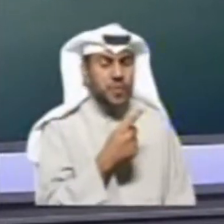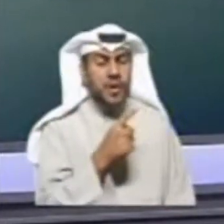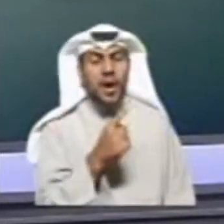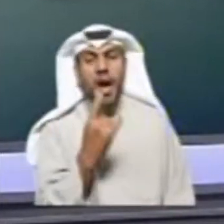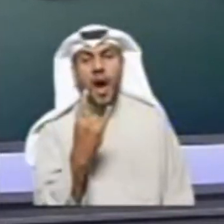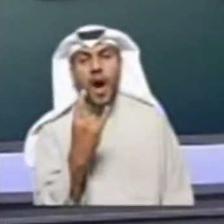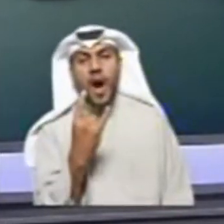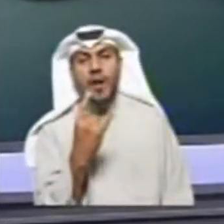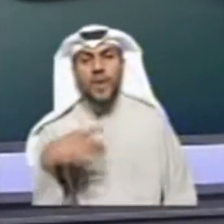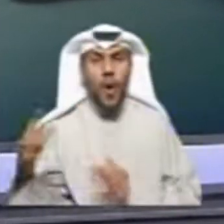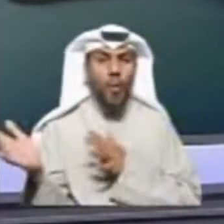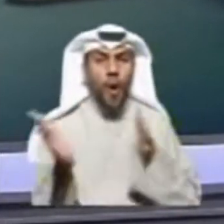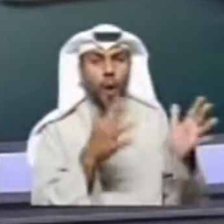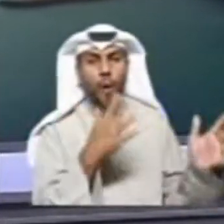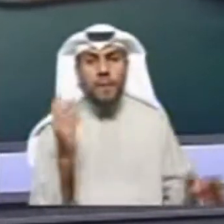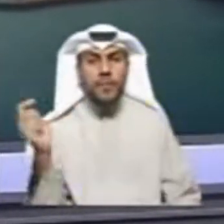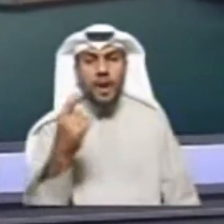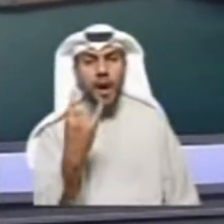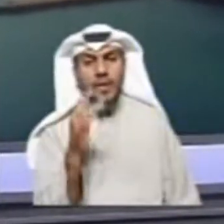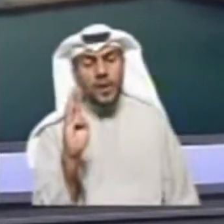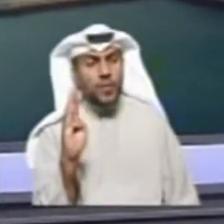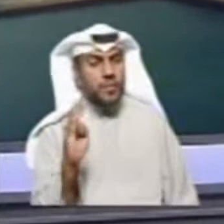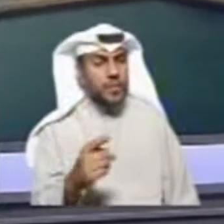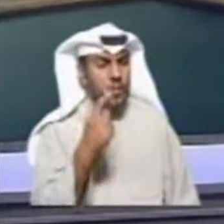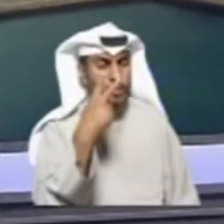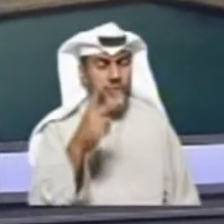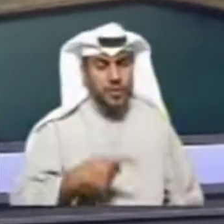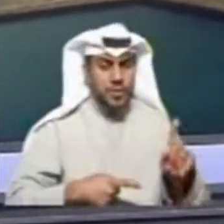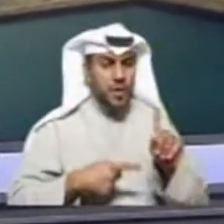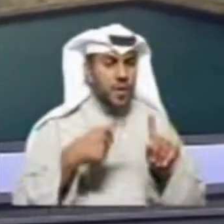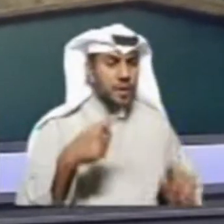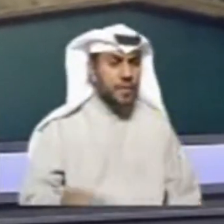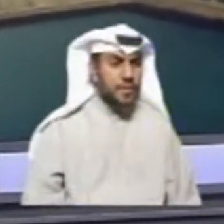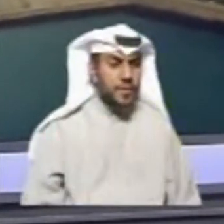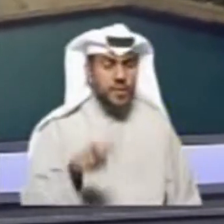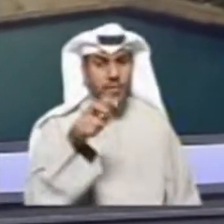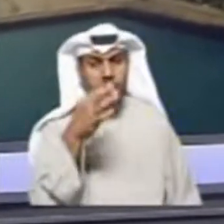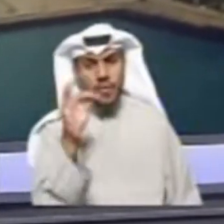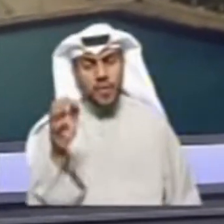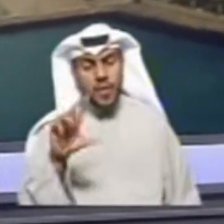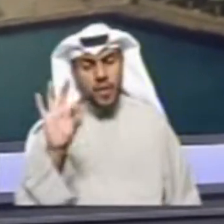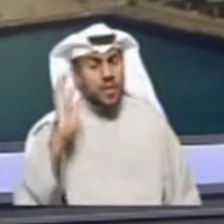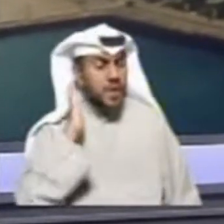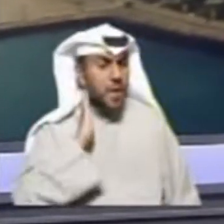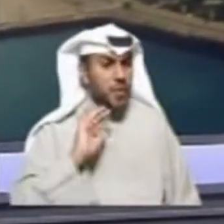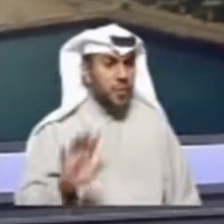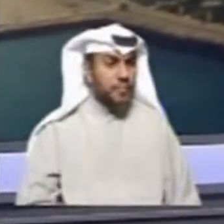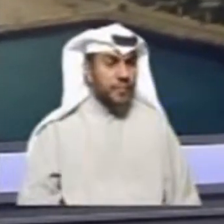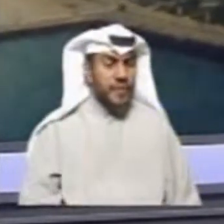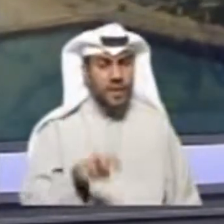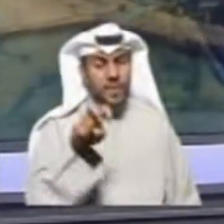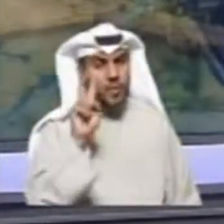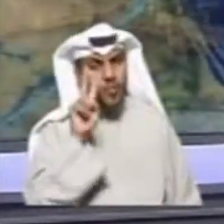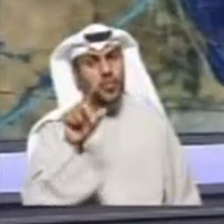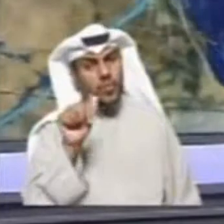10 كيلو متر في الساعة، درجة الحرارة الحالية 21 درجة مئوية، الرطوبة النسبية 38، الرؤية الأفقية لا تزال جيدة 8 كيلو